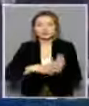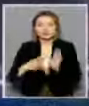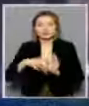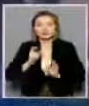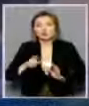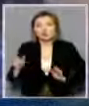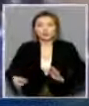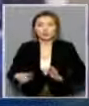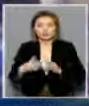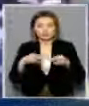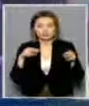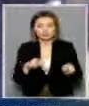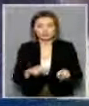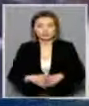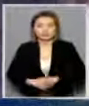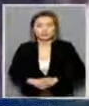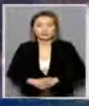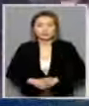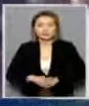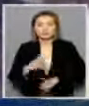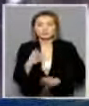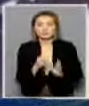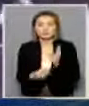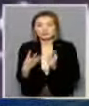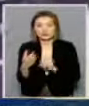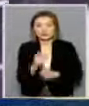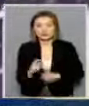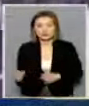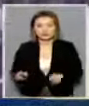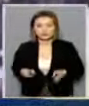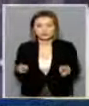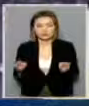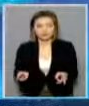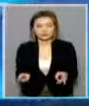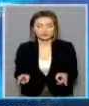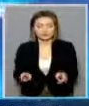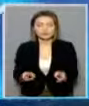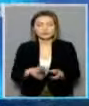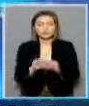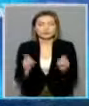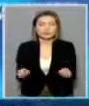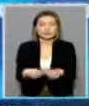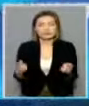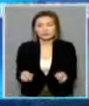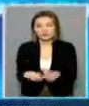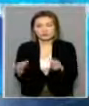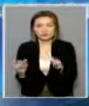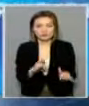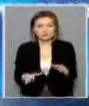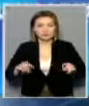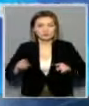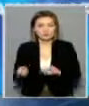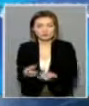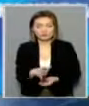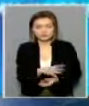бүлікші үйғамақта отыр. 464 адамдар терроризм және жаппай тәртіпсіздік істері бойынша